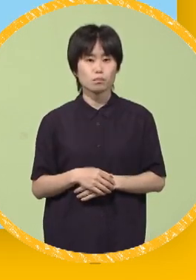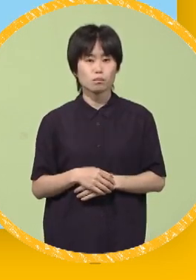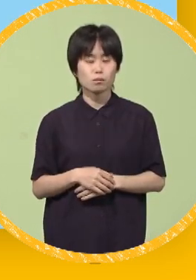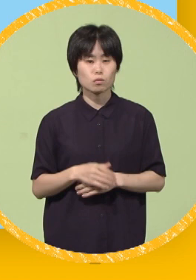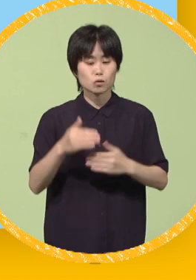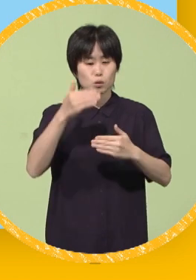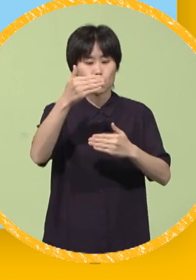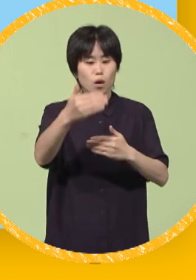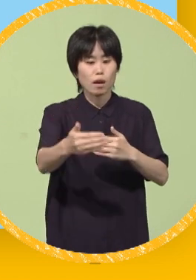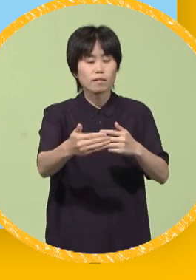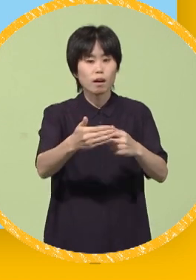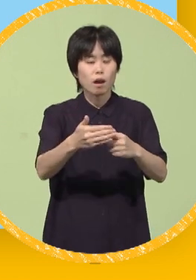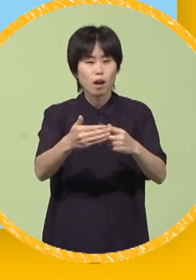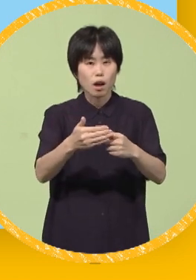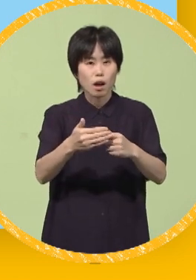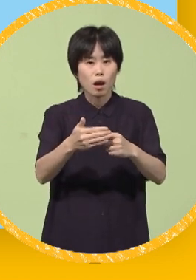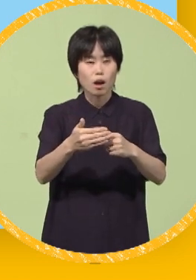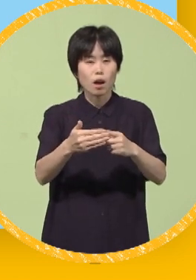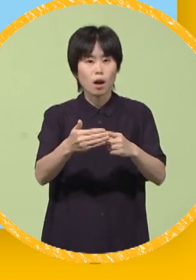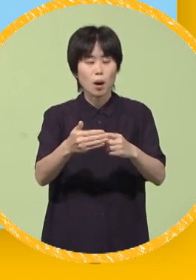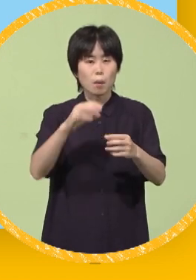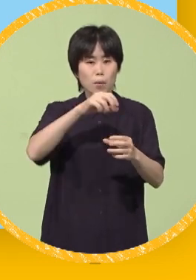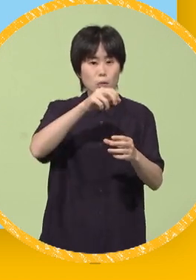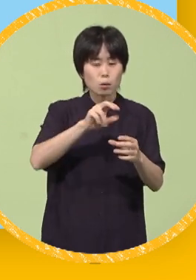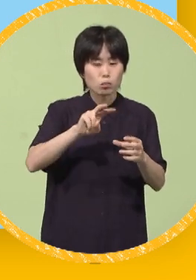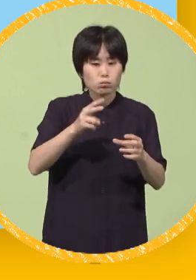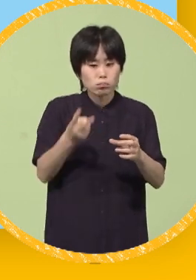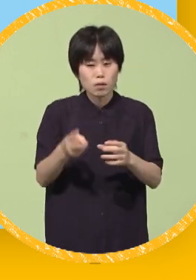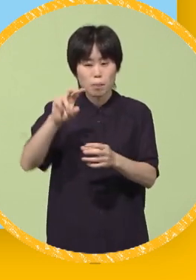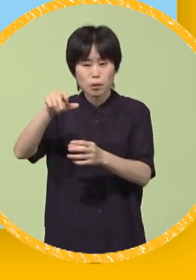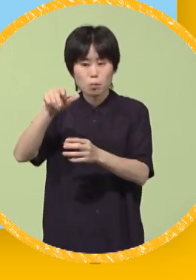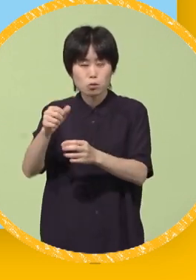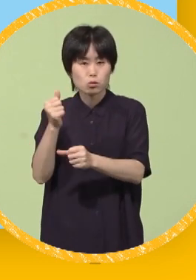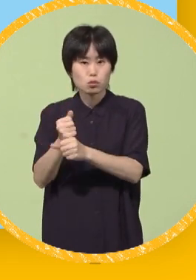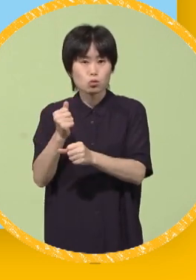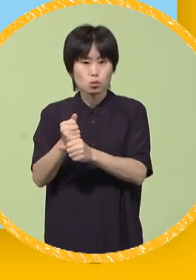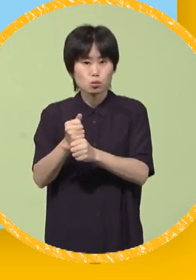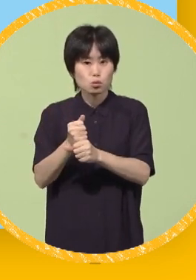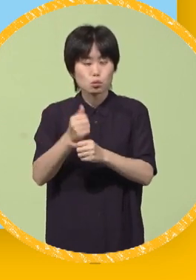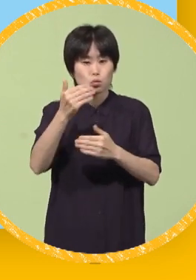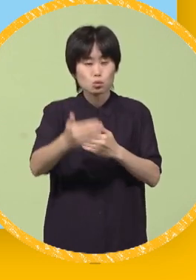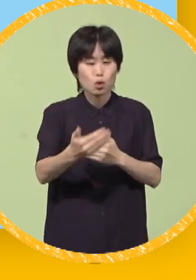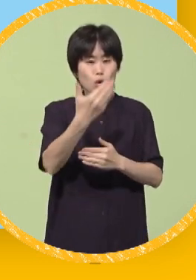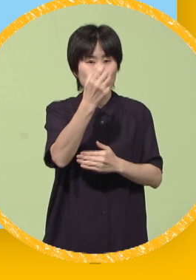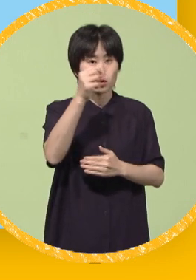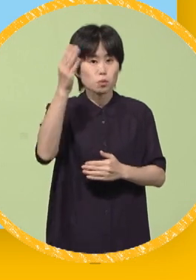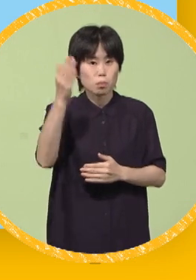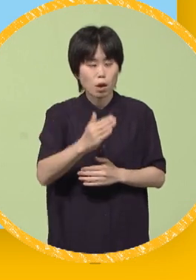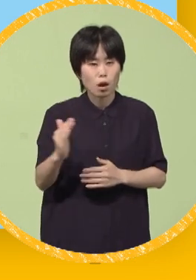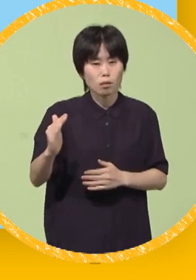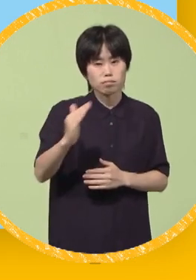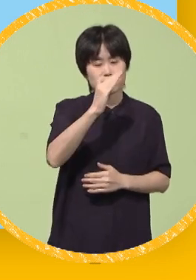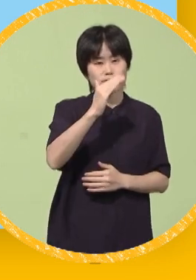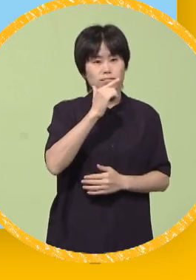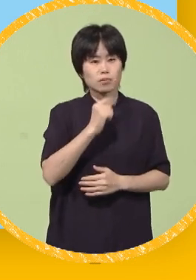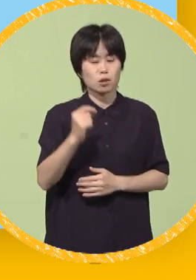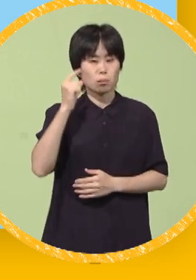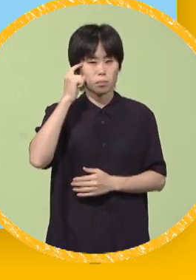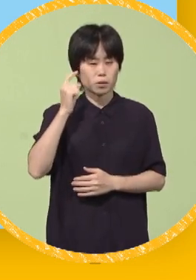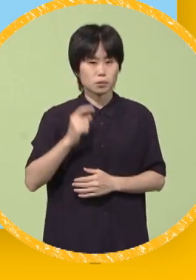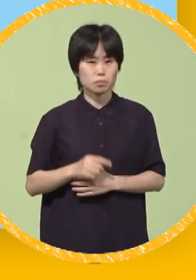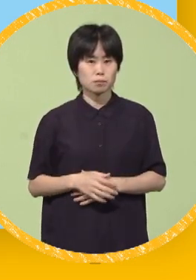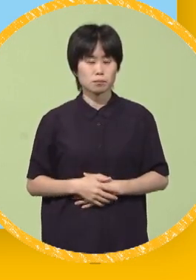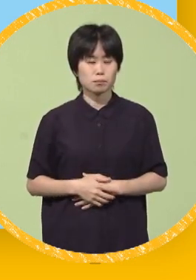2030年までにですね、ペットボトルからまたペットボトルを作るっていう、この割合をだいたい 90% まで高めたいというふうに考えています